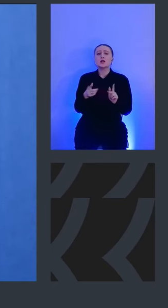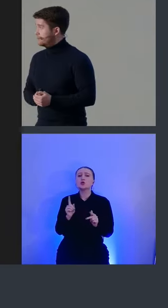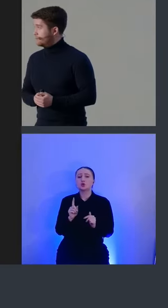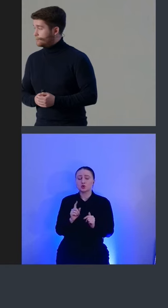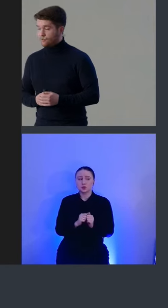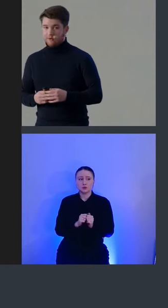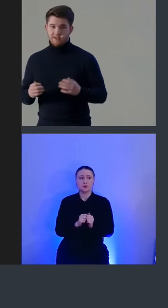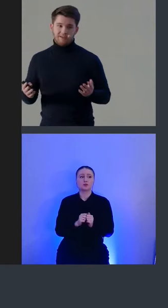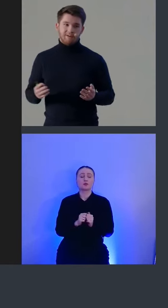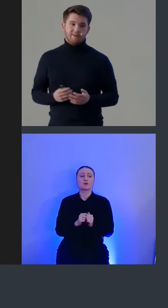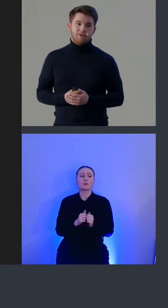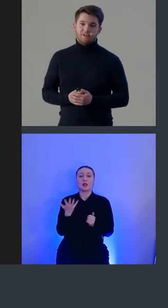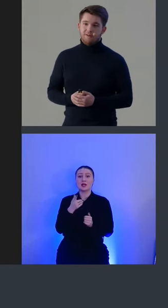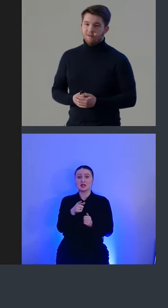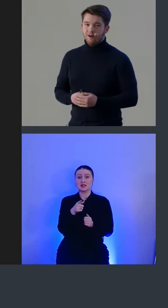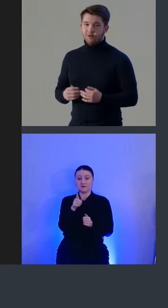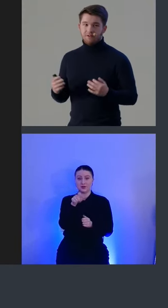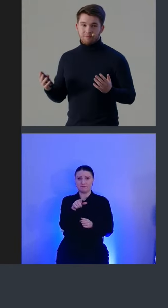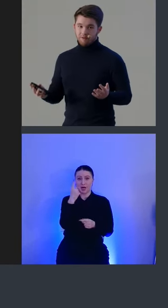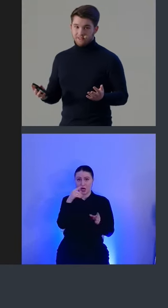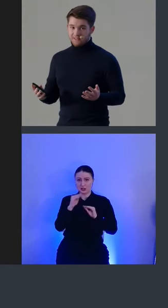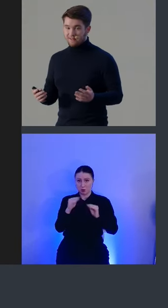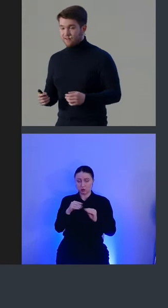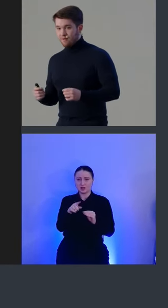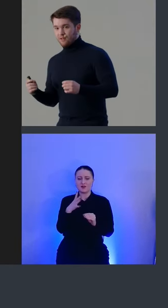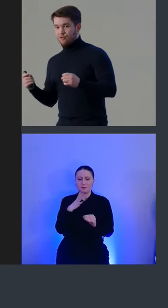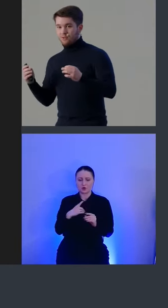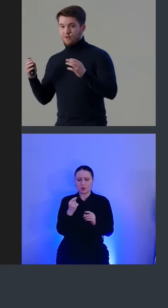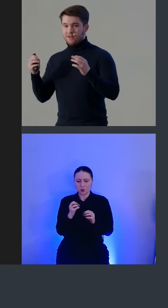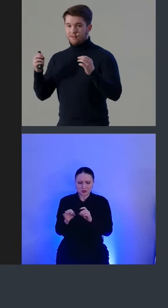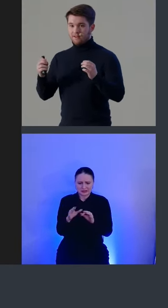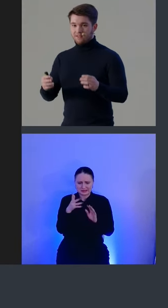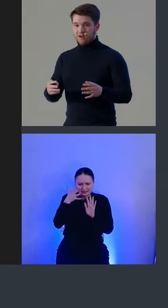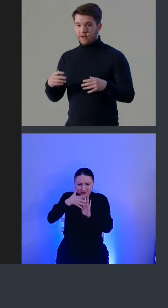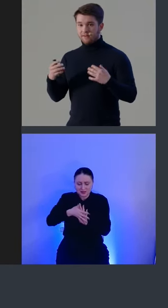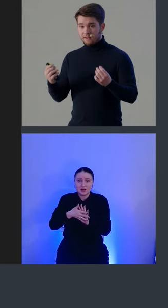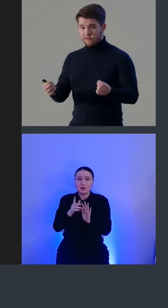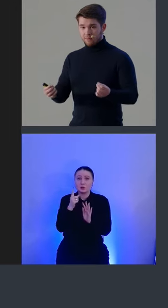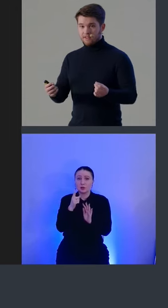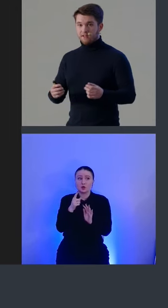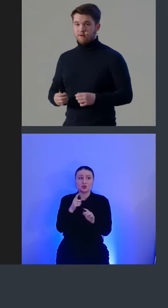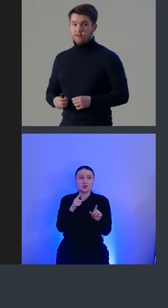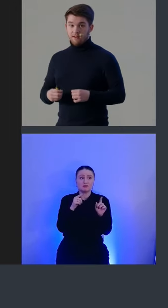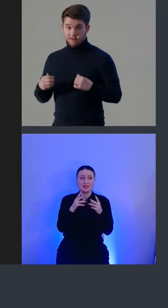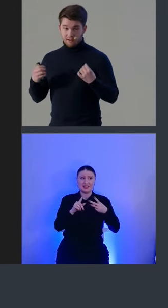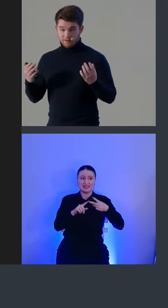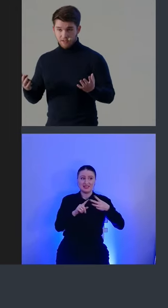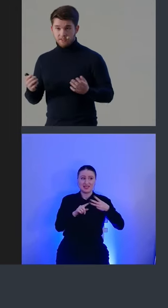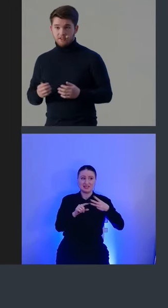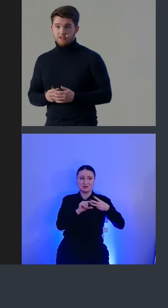назвать это то, что если вы разработчик, вам придется повозиться. Потому что так называемый entitlements, который